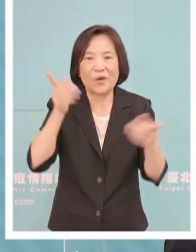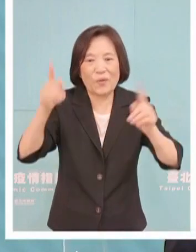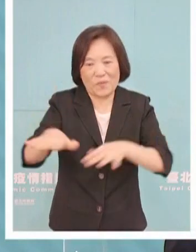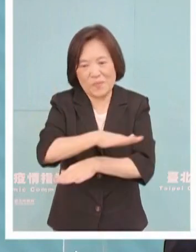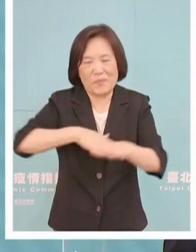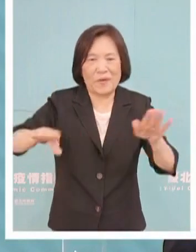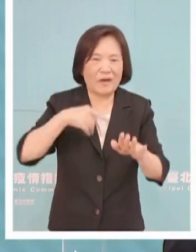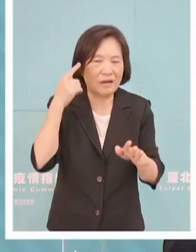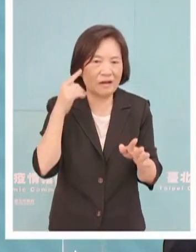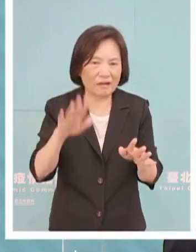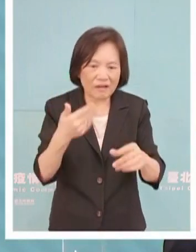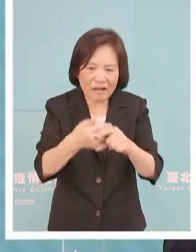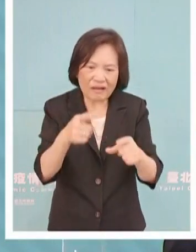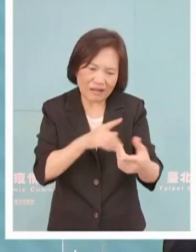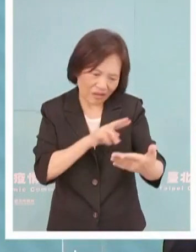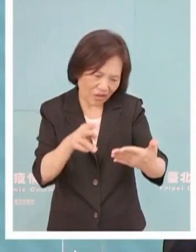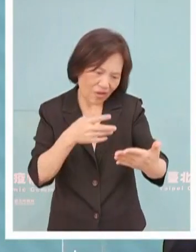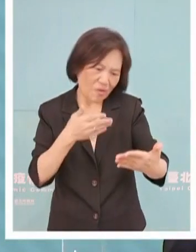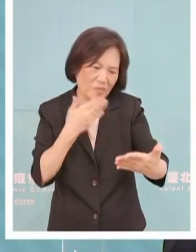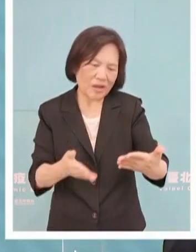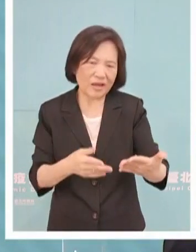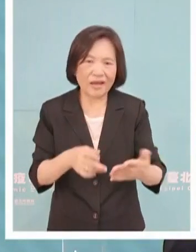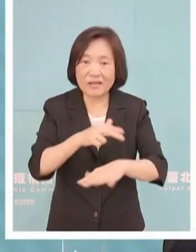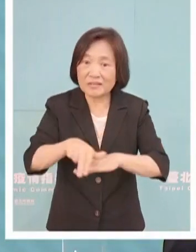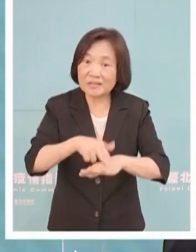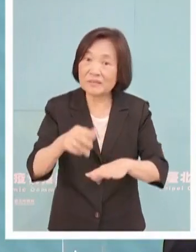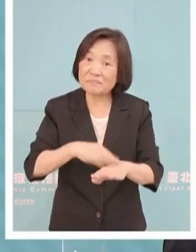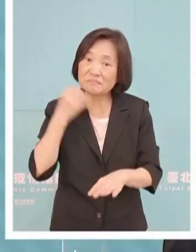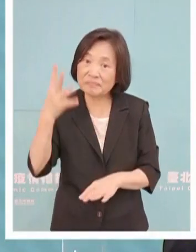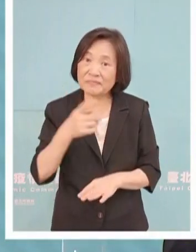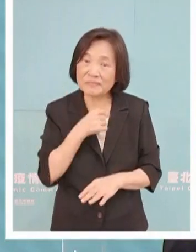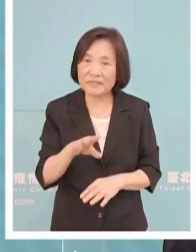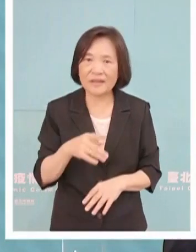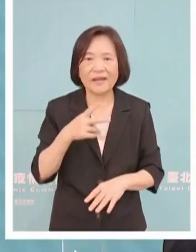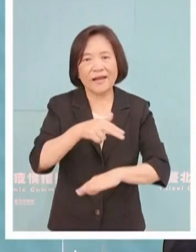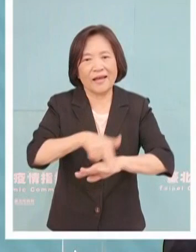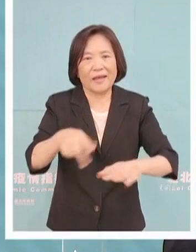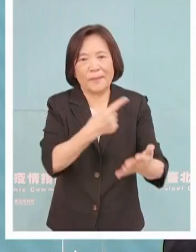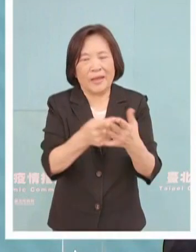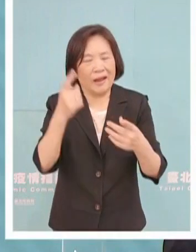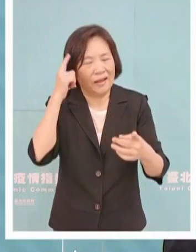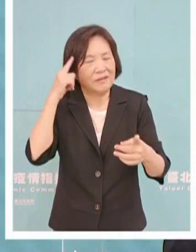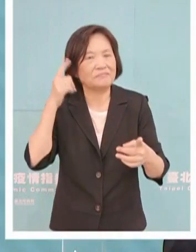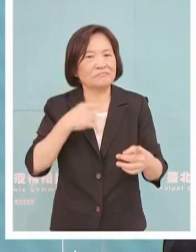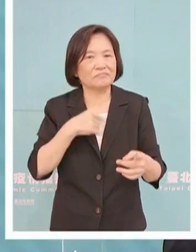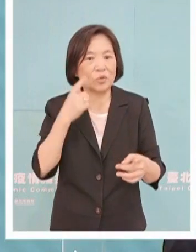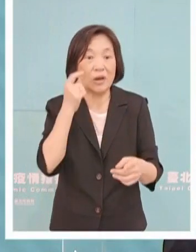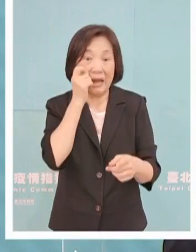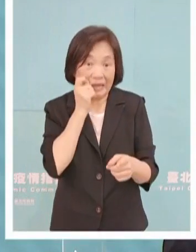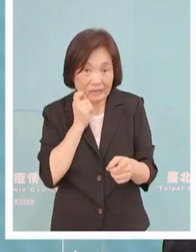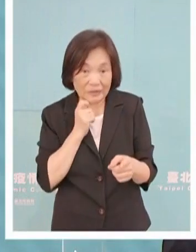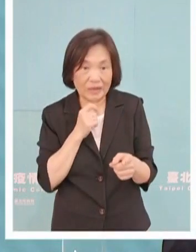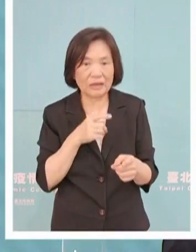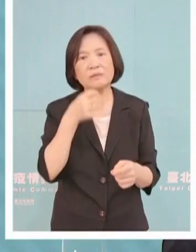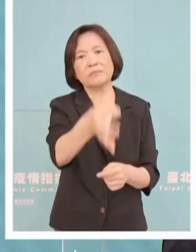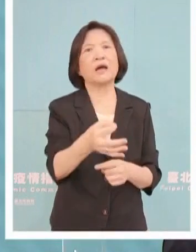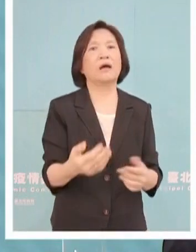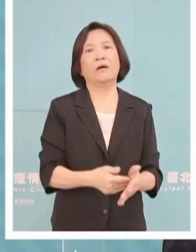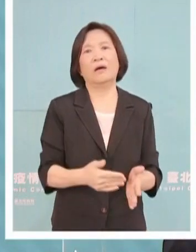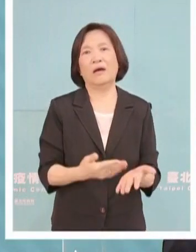公司会考虑更换设计吗？ 那设计是很主观的啦，所以喜欢的人去买就是